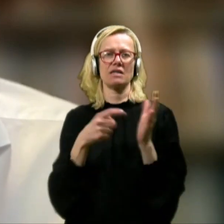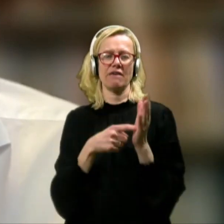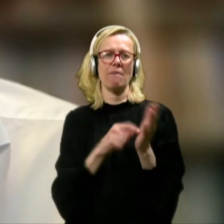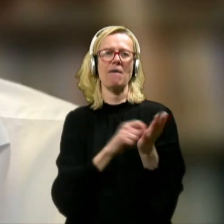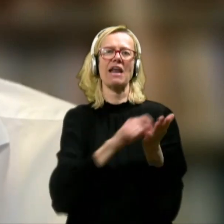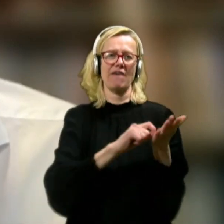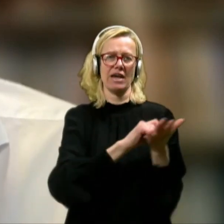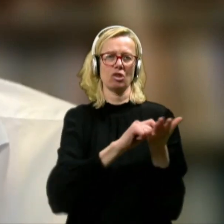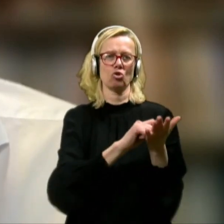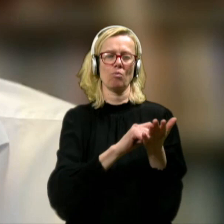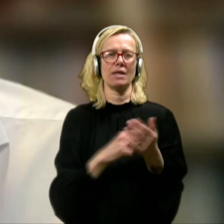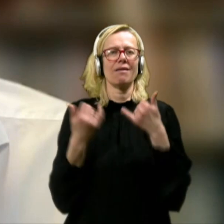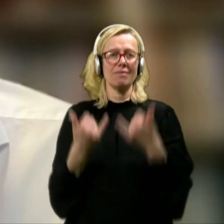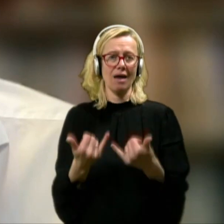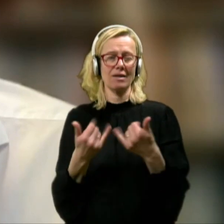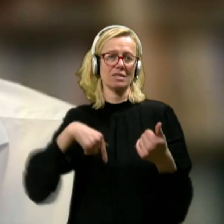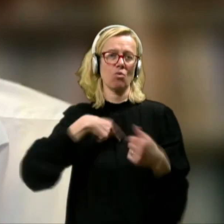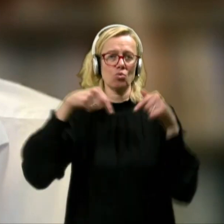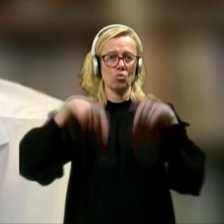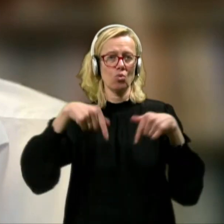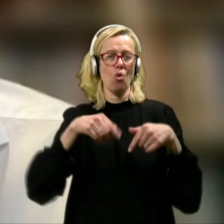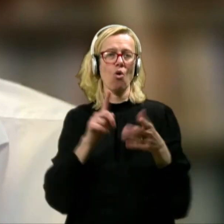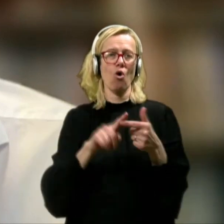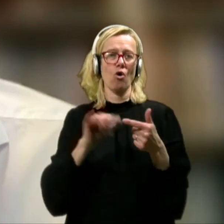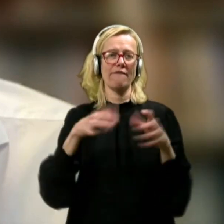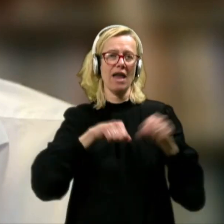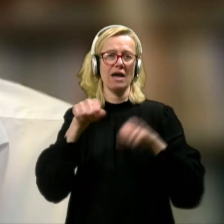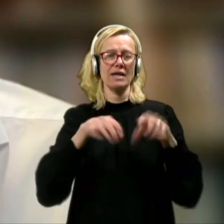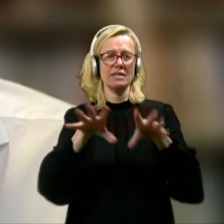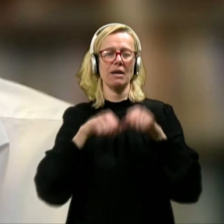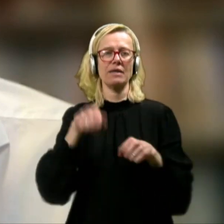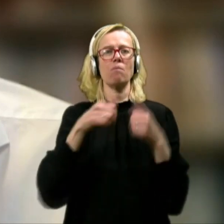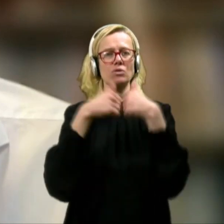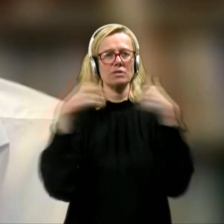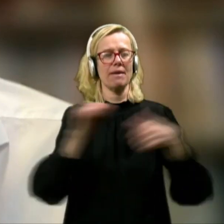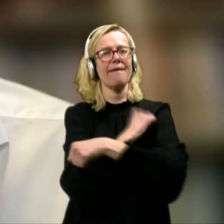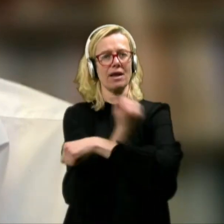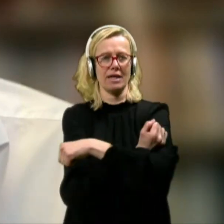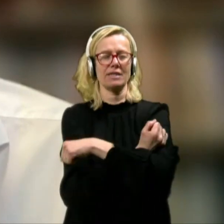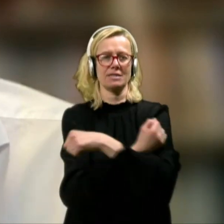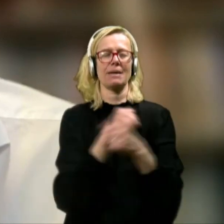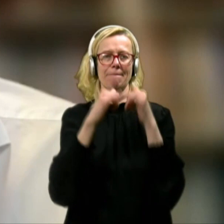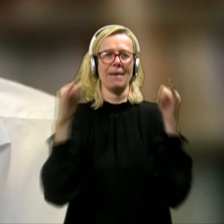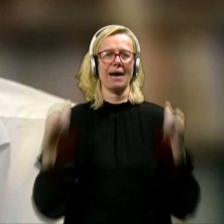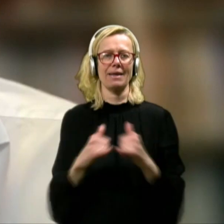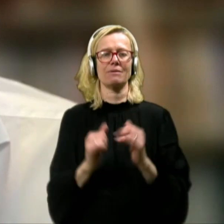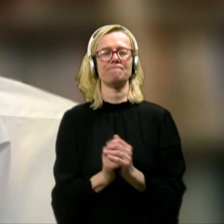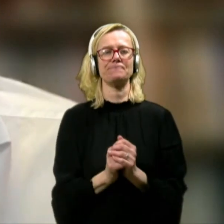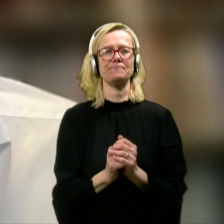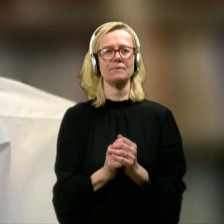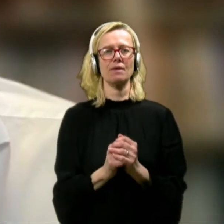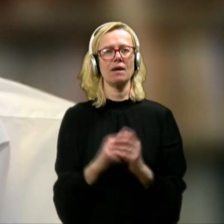in danes smo tukaj, ko je vlada sprejela ta poseben energetski paket.